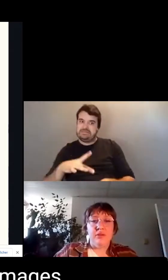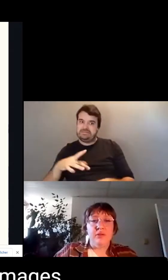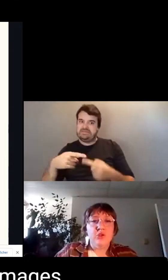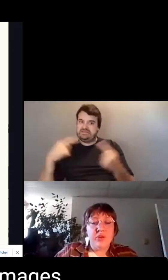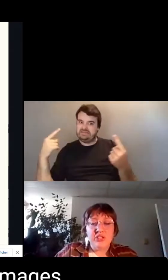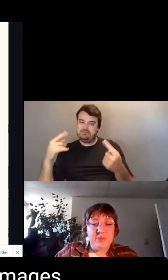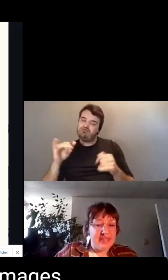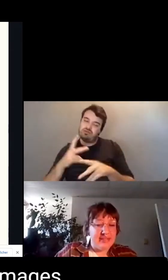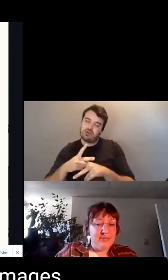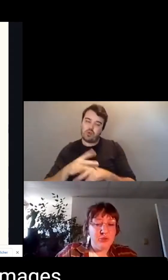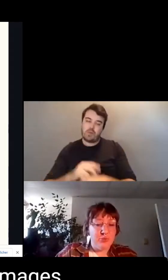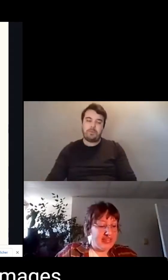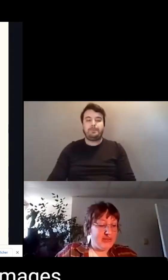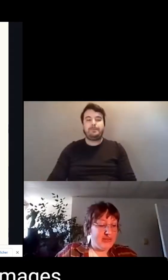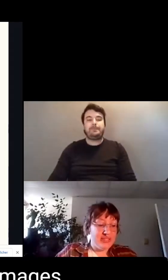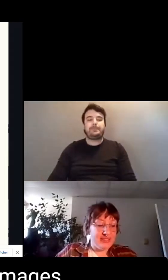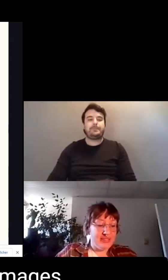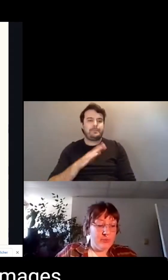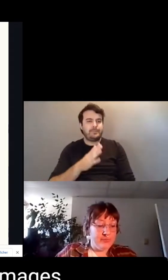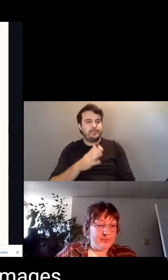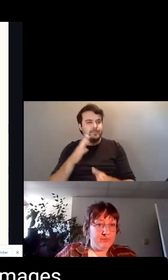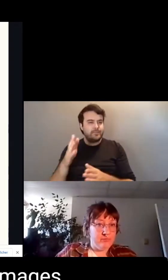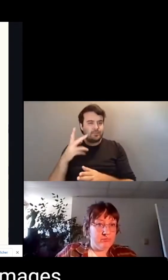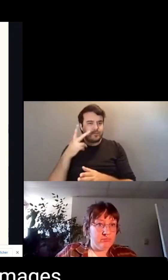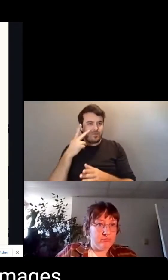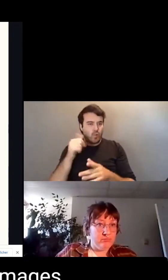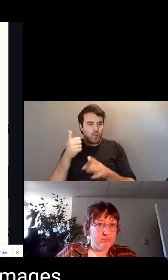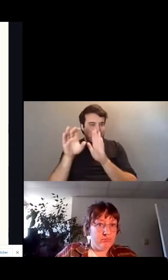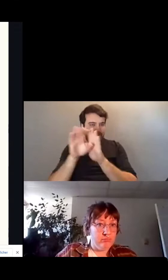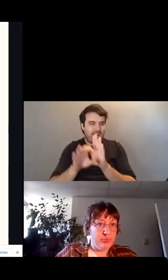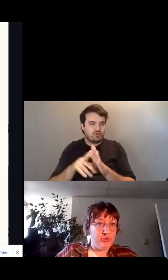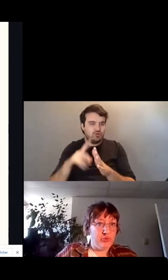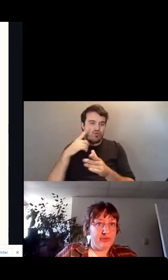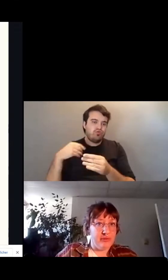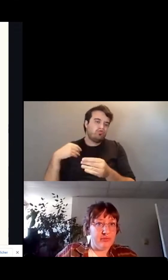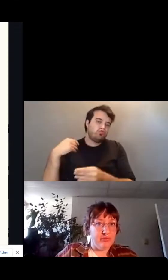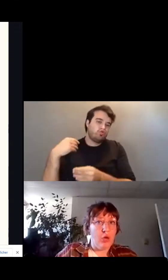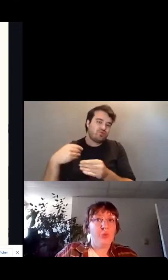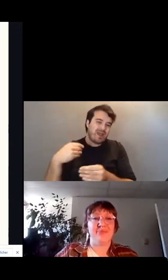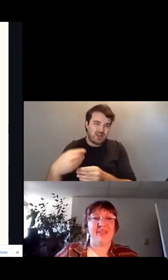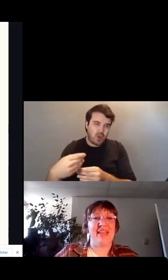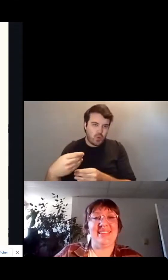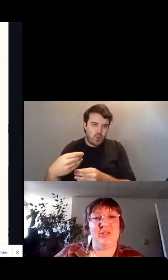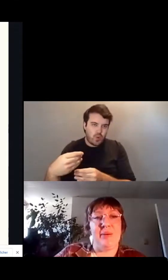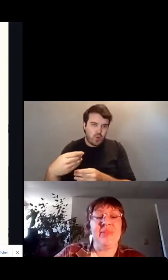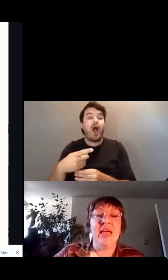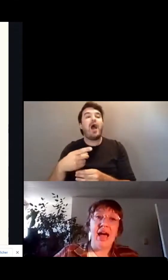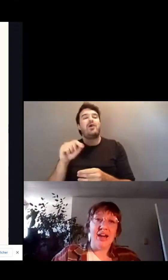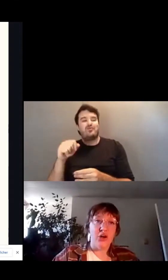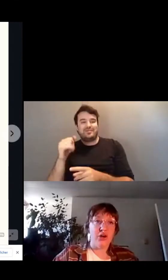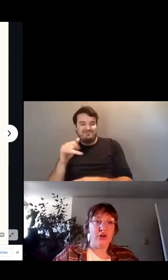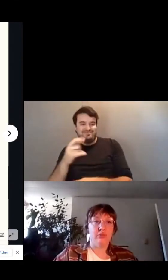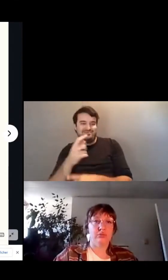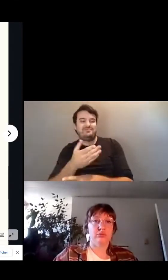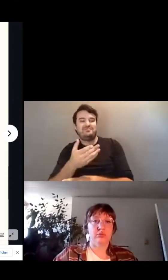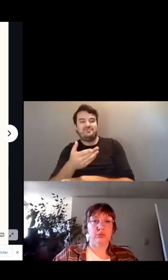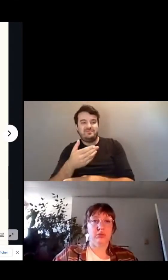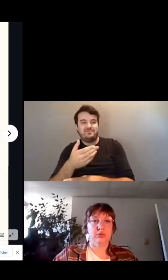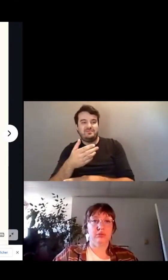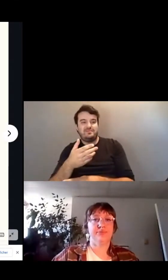Ensuite, je crois que j'ai mis des images pour les successions. Pas tout à fait. Ah oui, exactement. Alors,